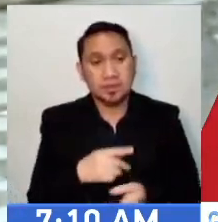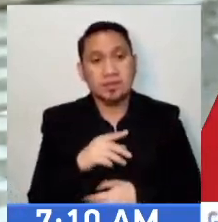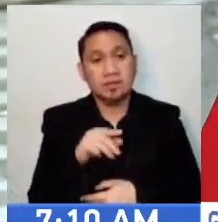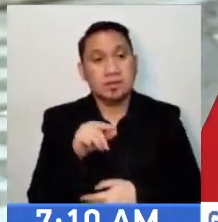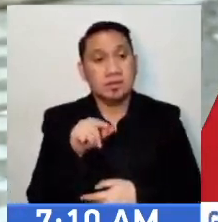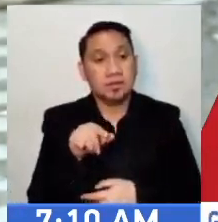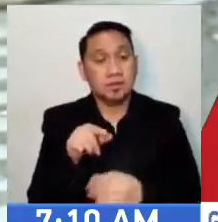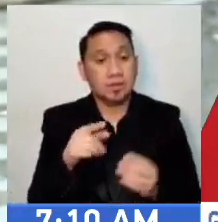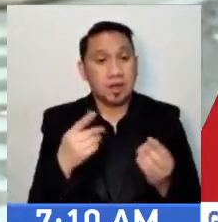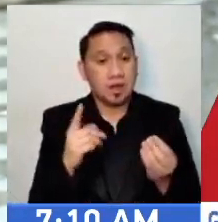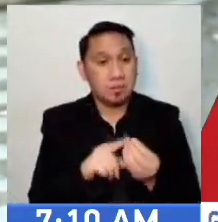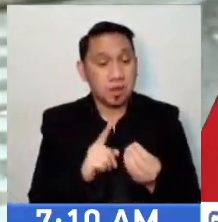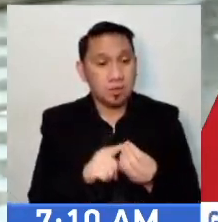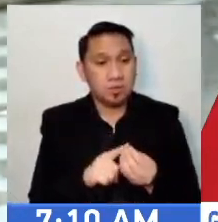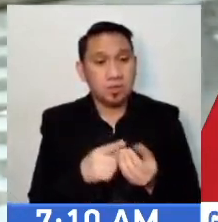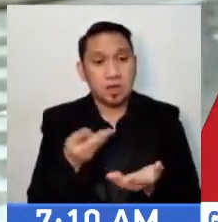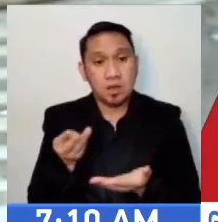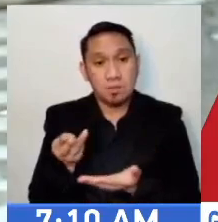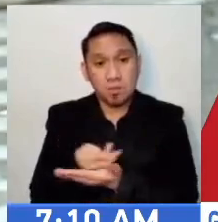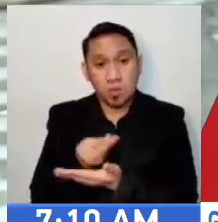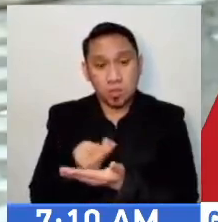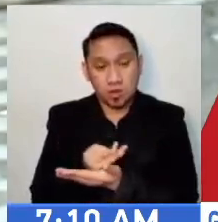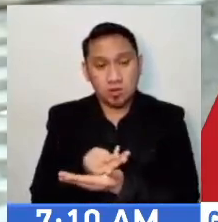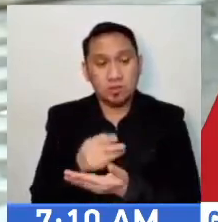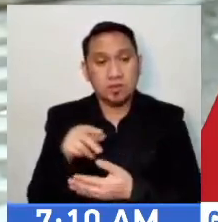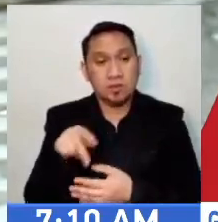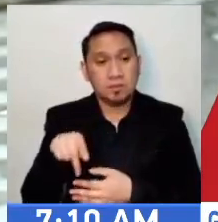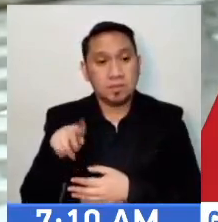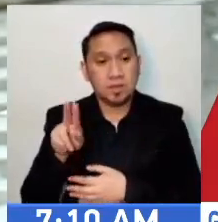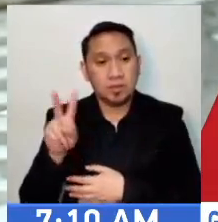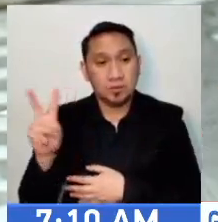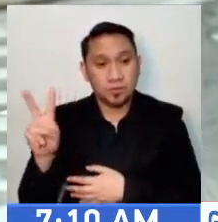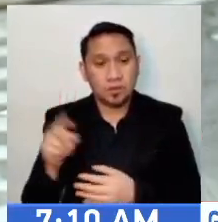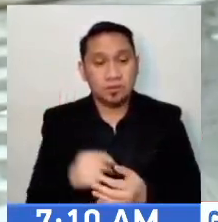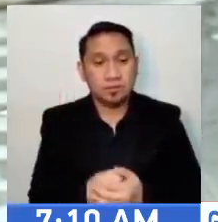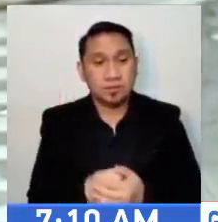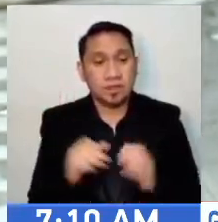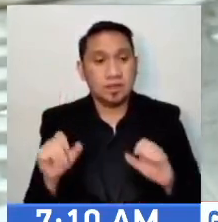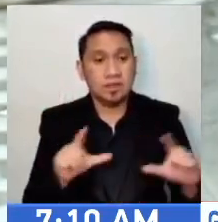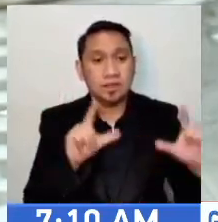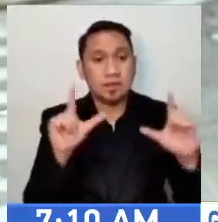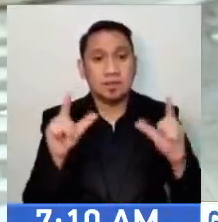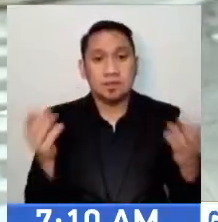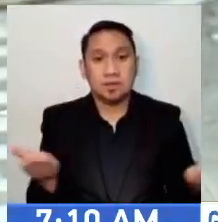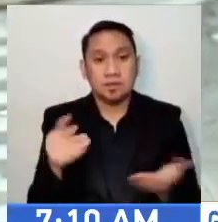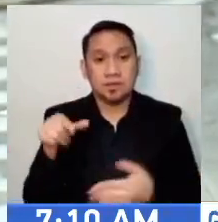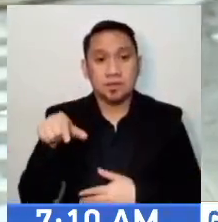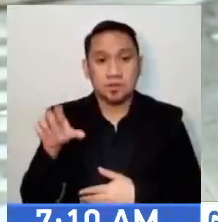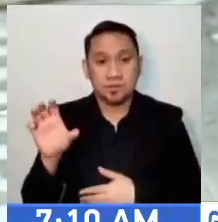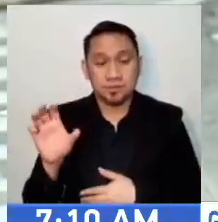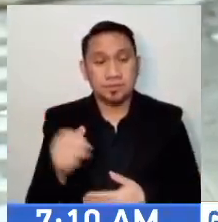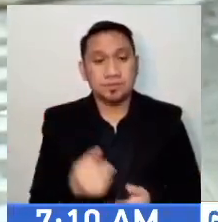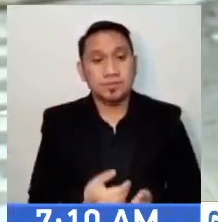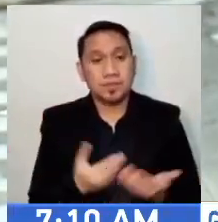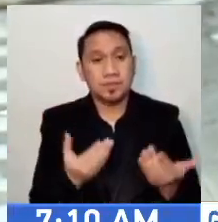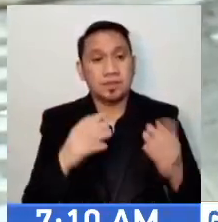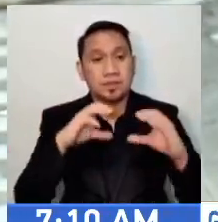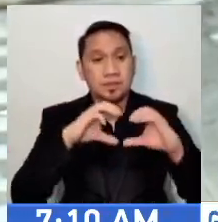modernisasyon ng mga public utility vehicle. Live mula rito sa Quezon City, ako si Nico Wahe para sa GMA Integrated News.